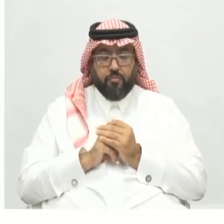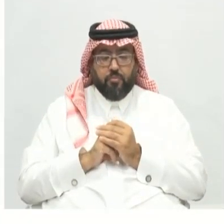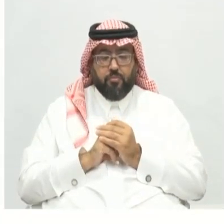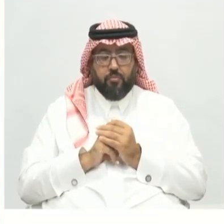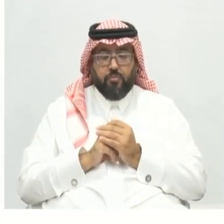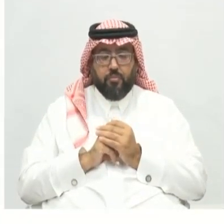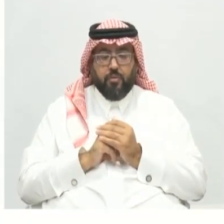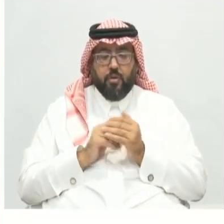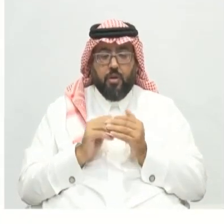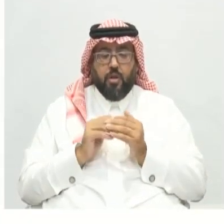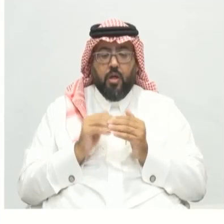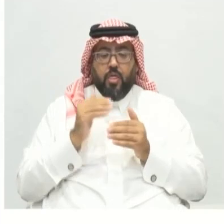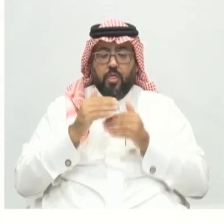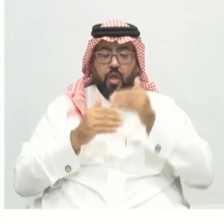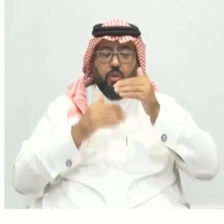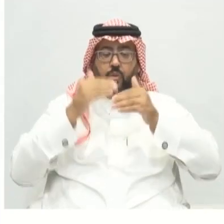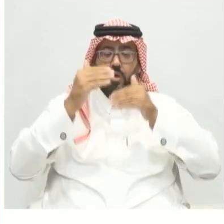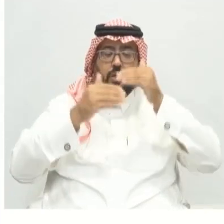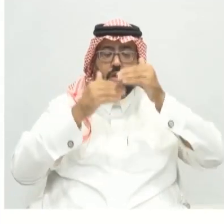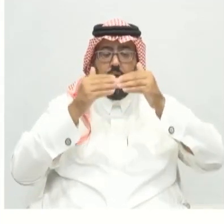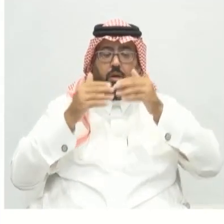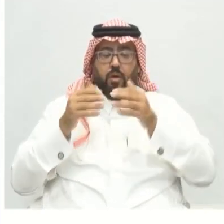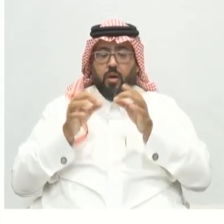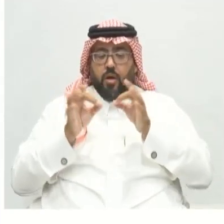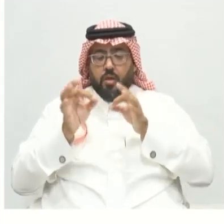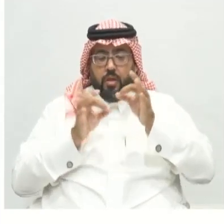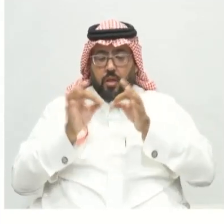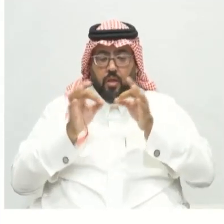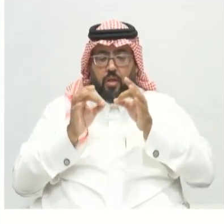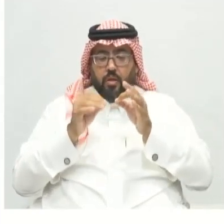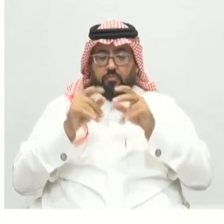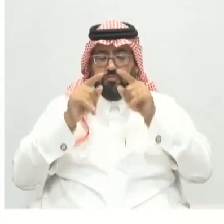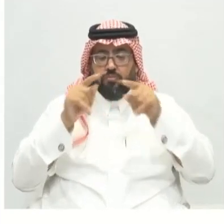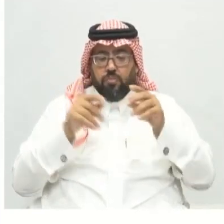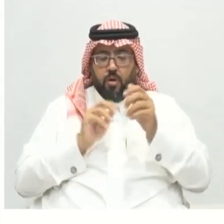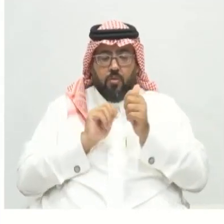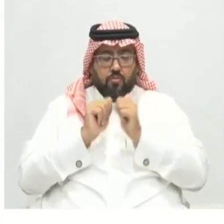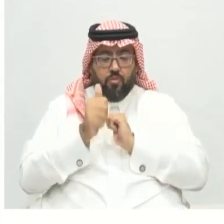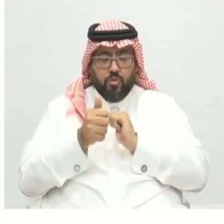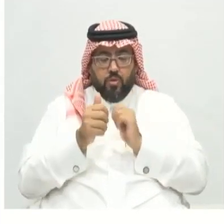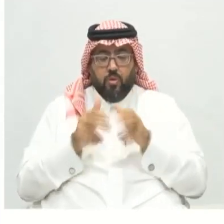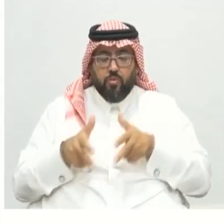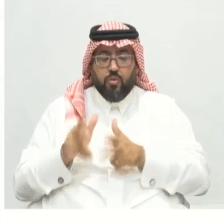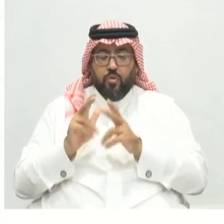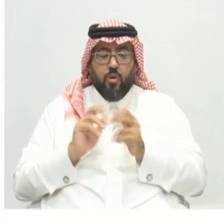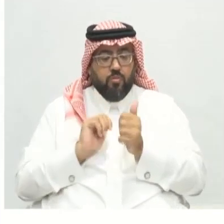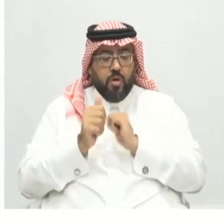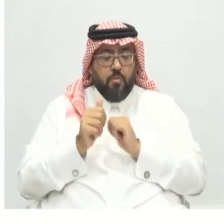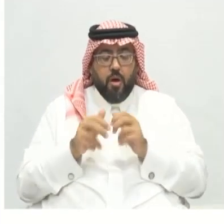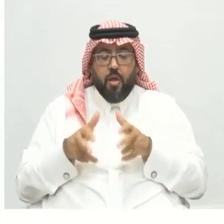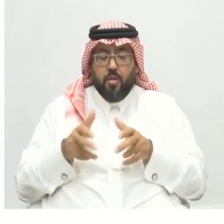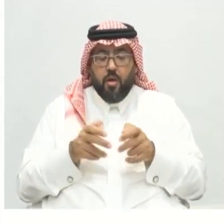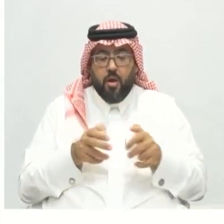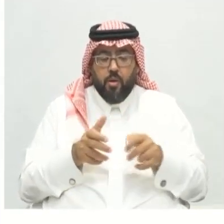المشروع من واجبات مدير المشروع تطوير خطه خطه مشروع لمسابقه الروبوت تطوير